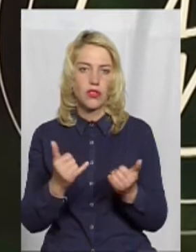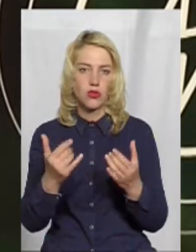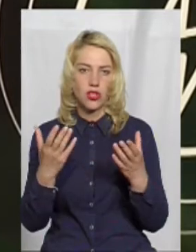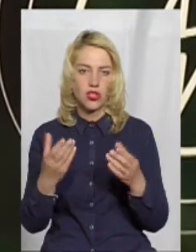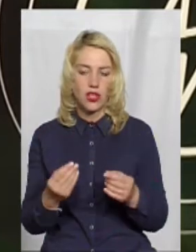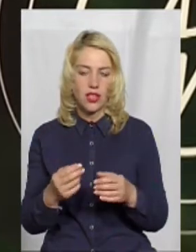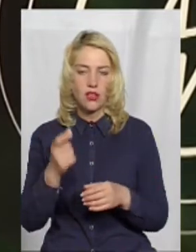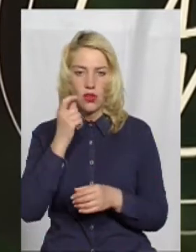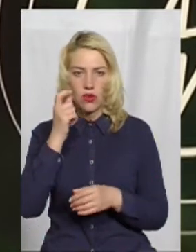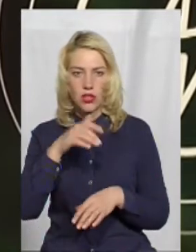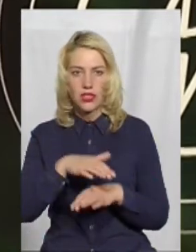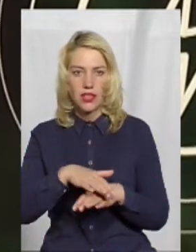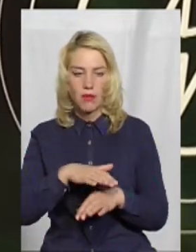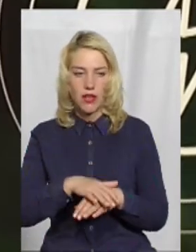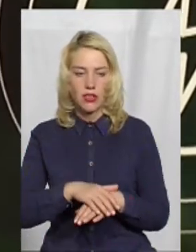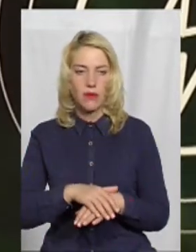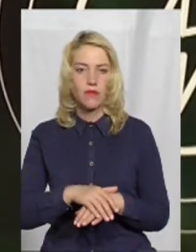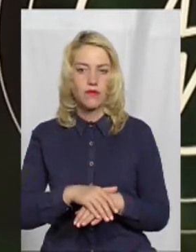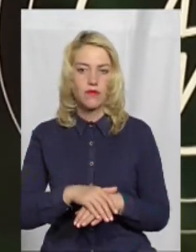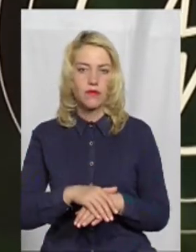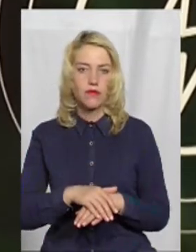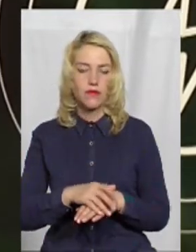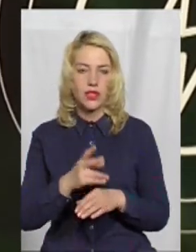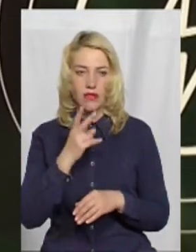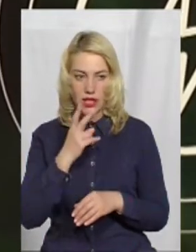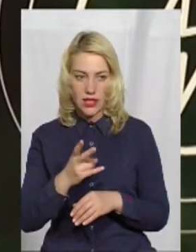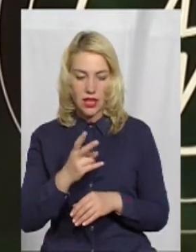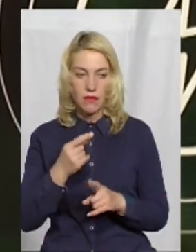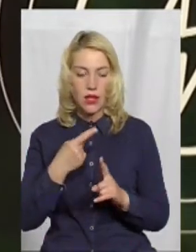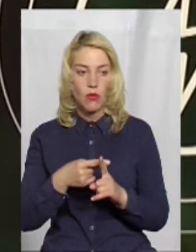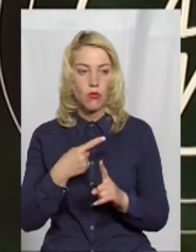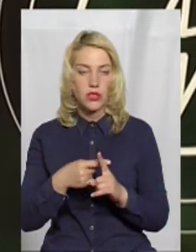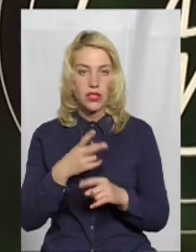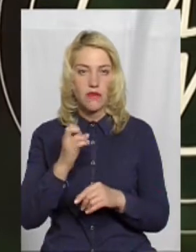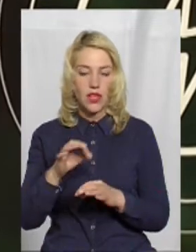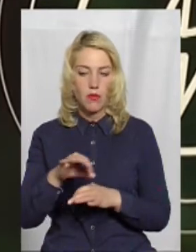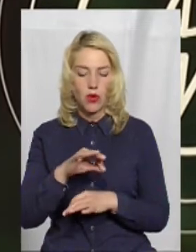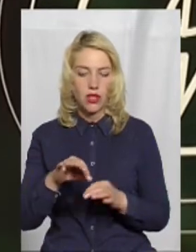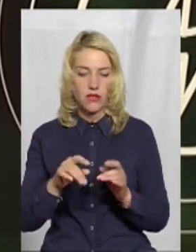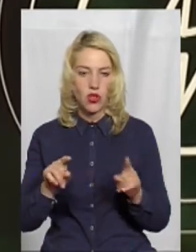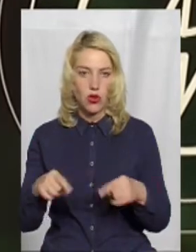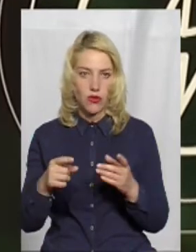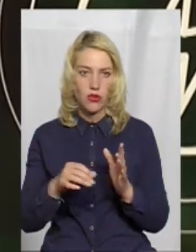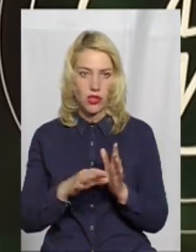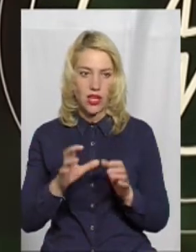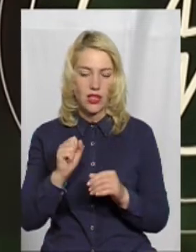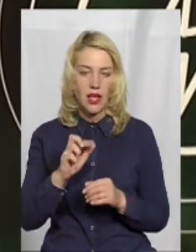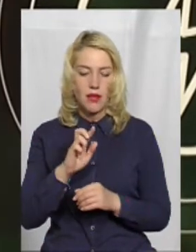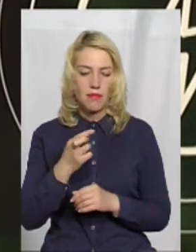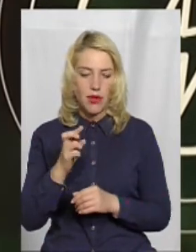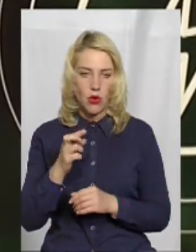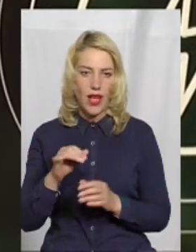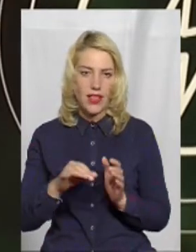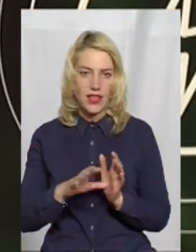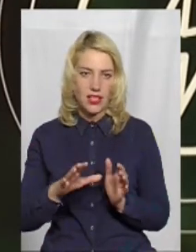українські банки досить дивляться позитивно на проєкти відновлюваної енергетики, а зокрема на біоенергетичні